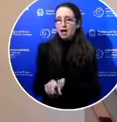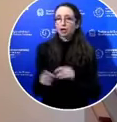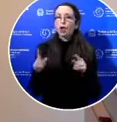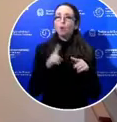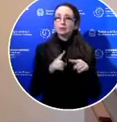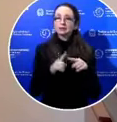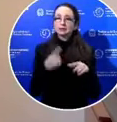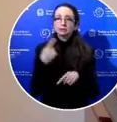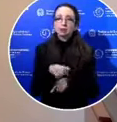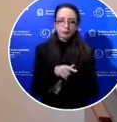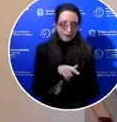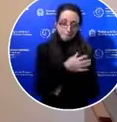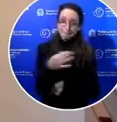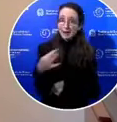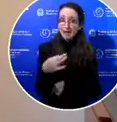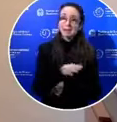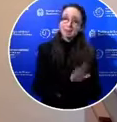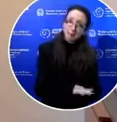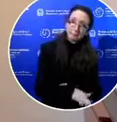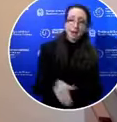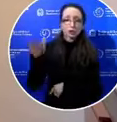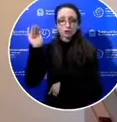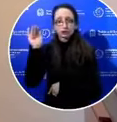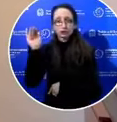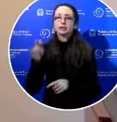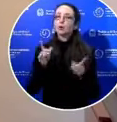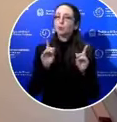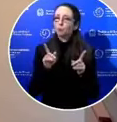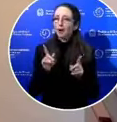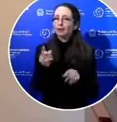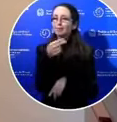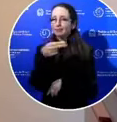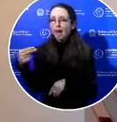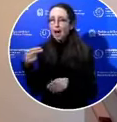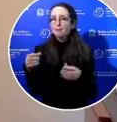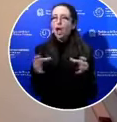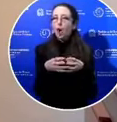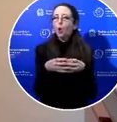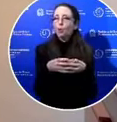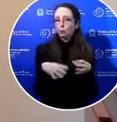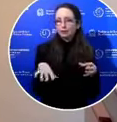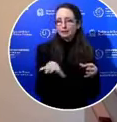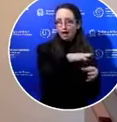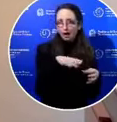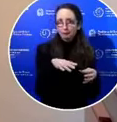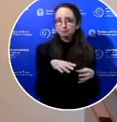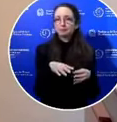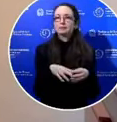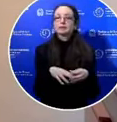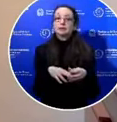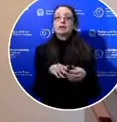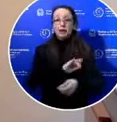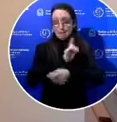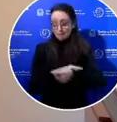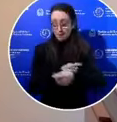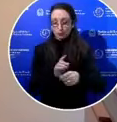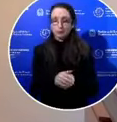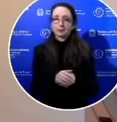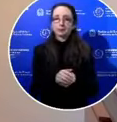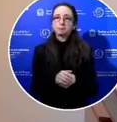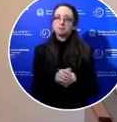benessere dei bambini e degli adolescenti, riguarda il tema della comunità educante affrontato nell'area strategica dell'empowerment. In tale